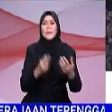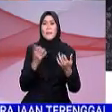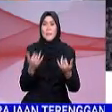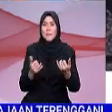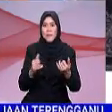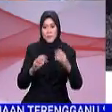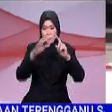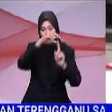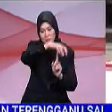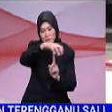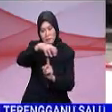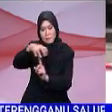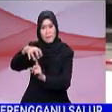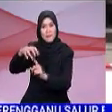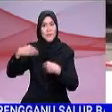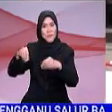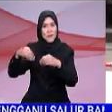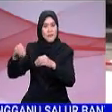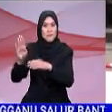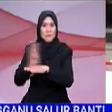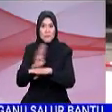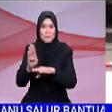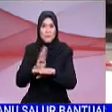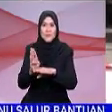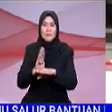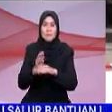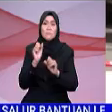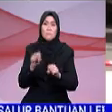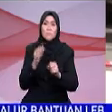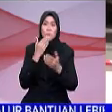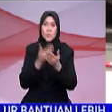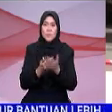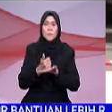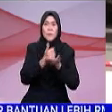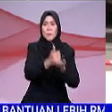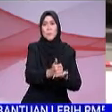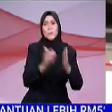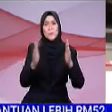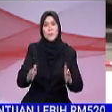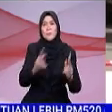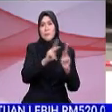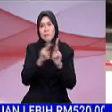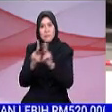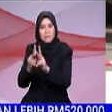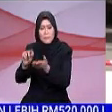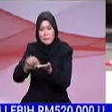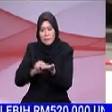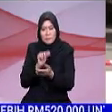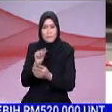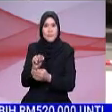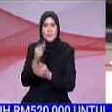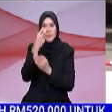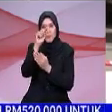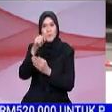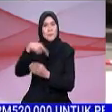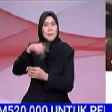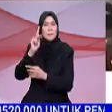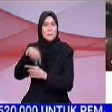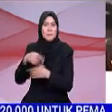wujudnya bazar ni macam baguslah untuk membantu orang-orang kampung yang kurang pendapatan di waktu PKP macam